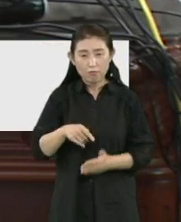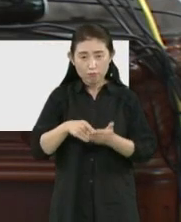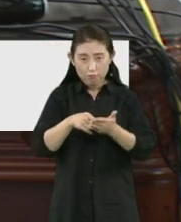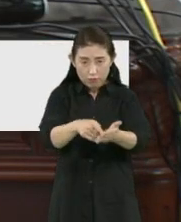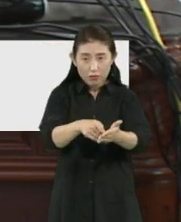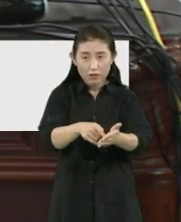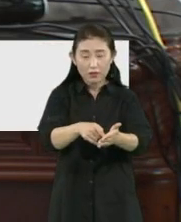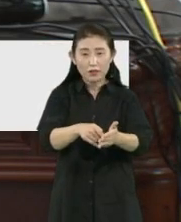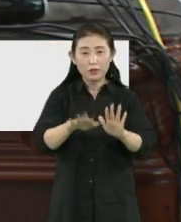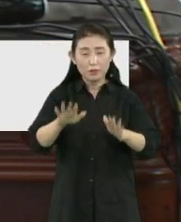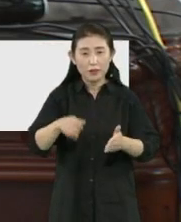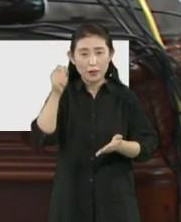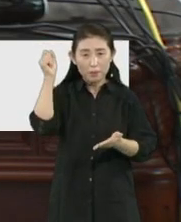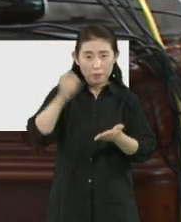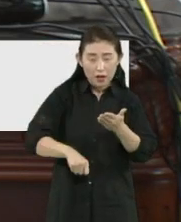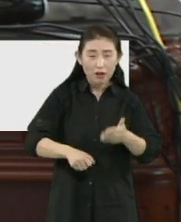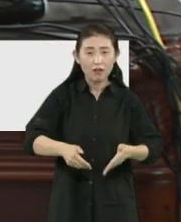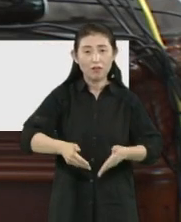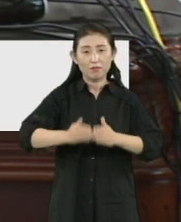디딤돌을 확실하게 세운 것이기 때문에